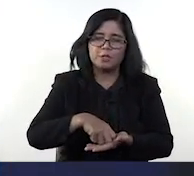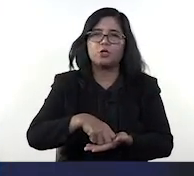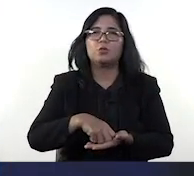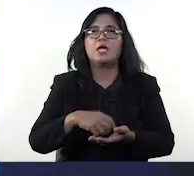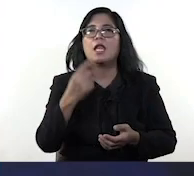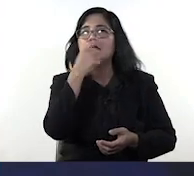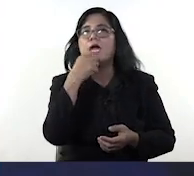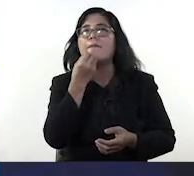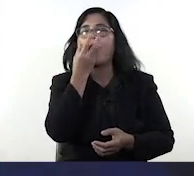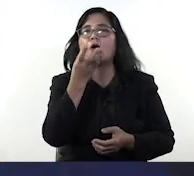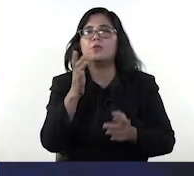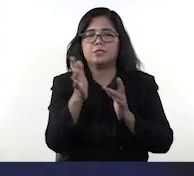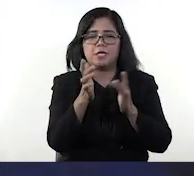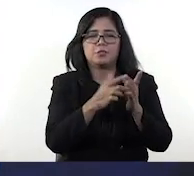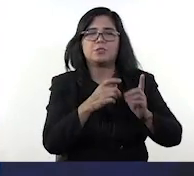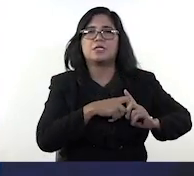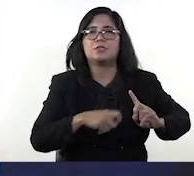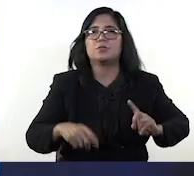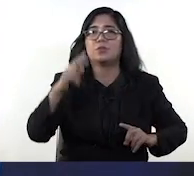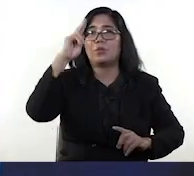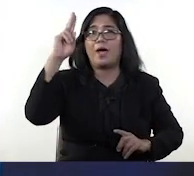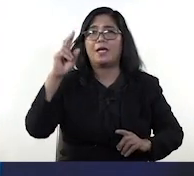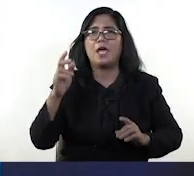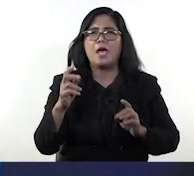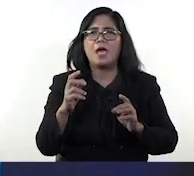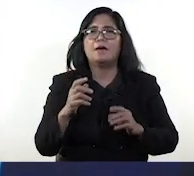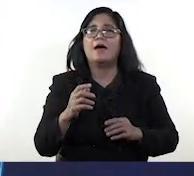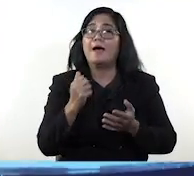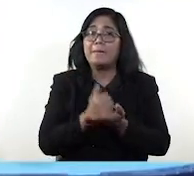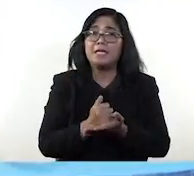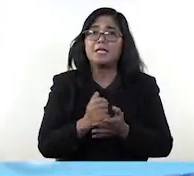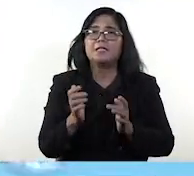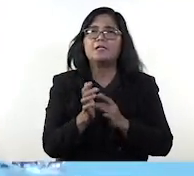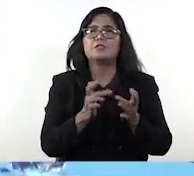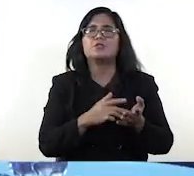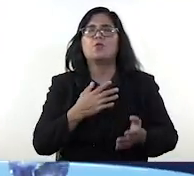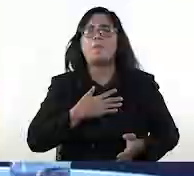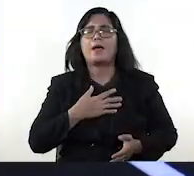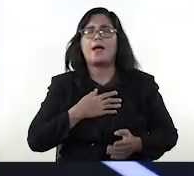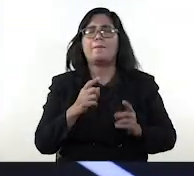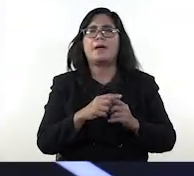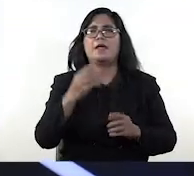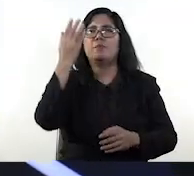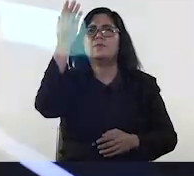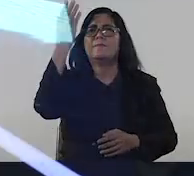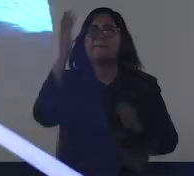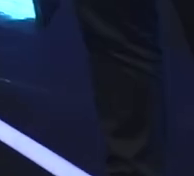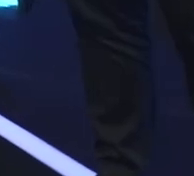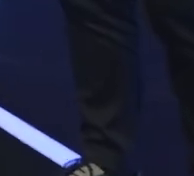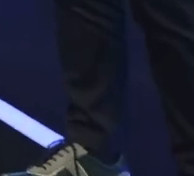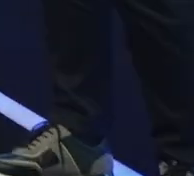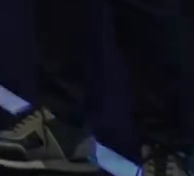setiap ledakan mengaku Yesus Kristus Tuhan Yesus Ku bangga padamu haleluya haleluya